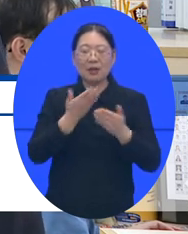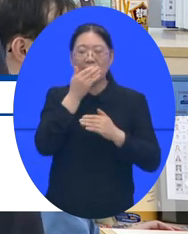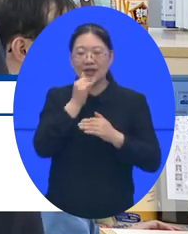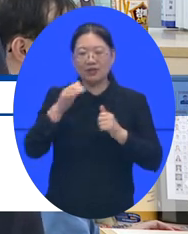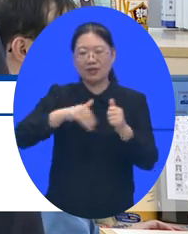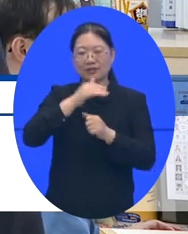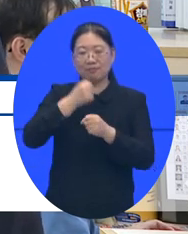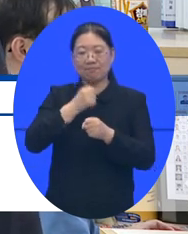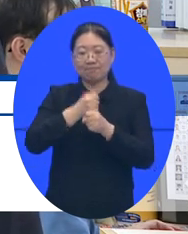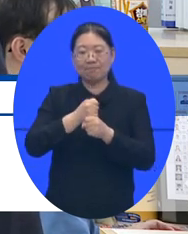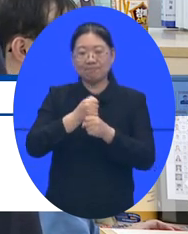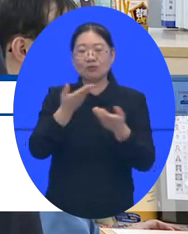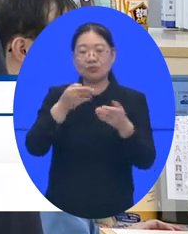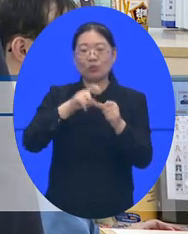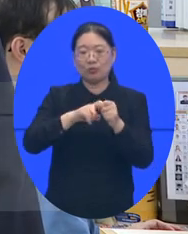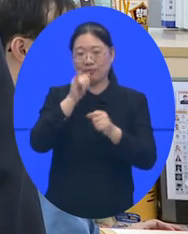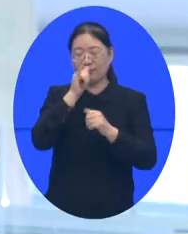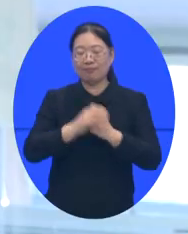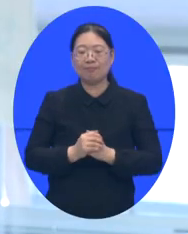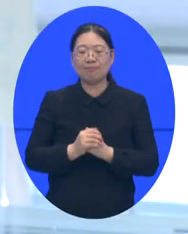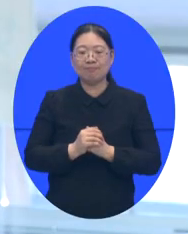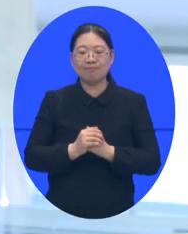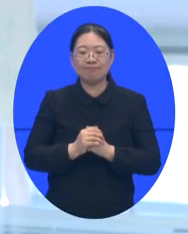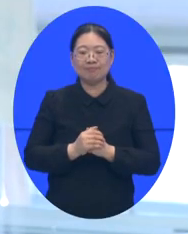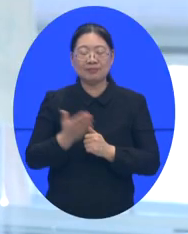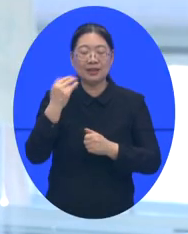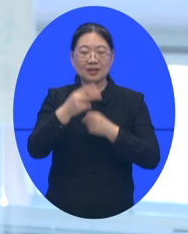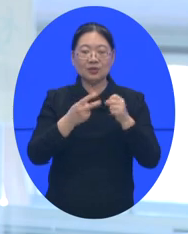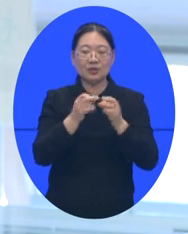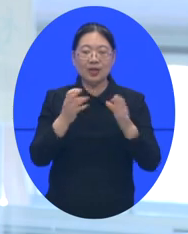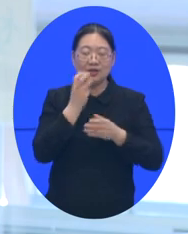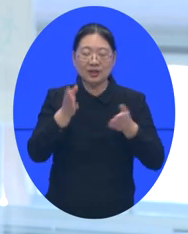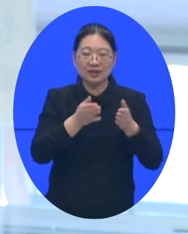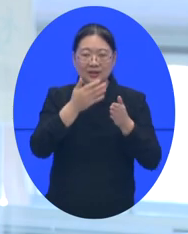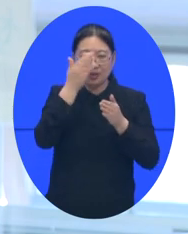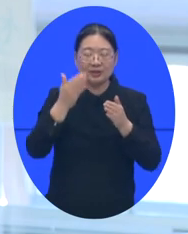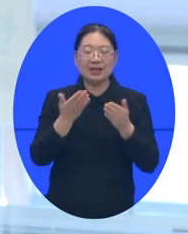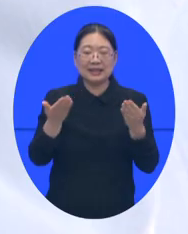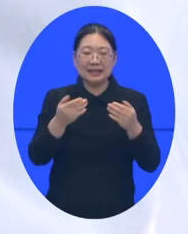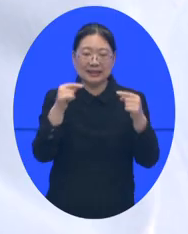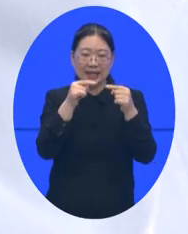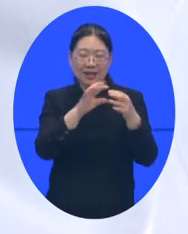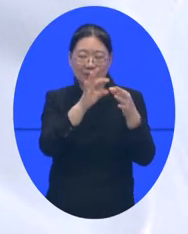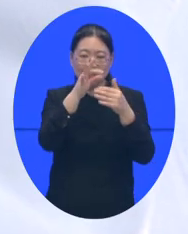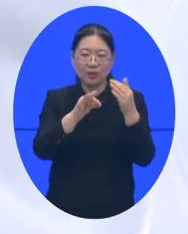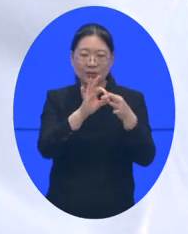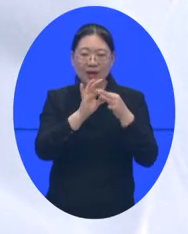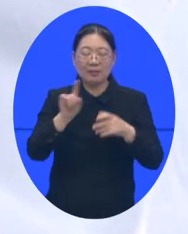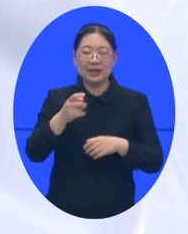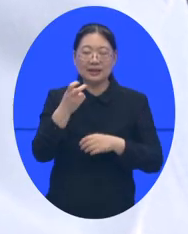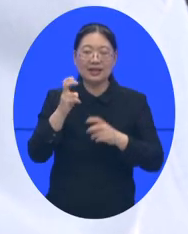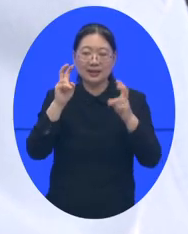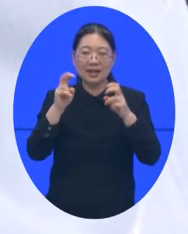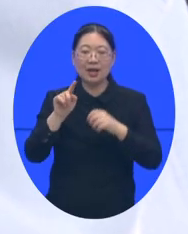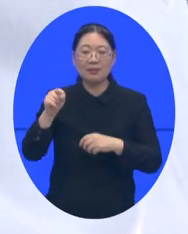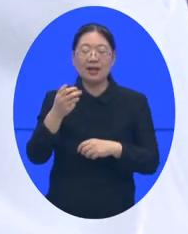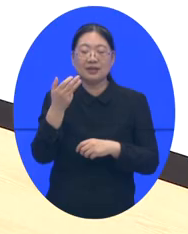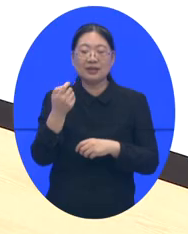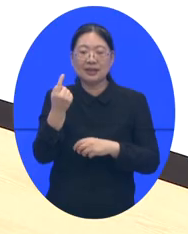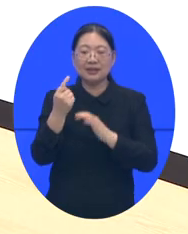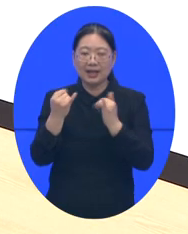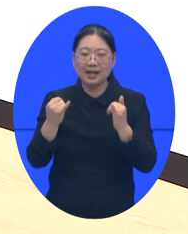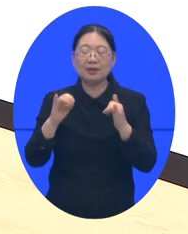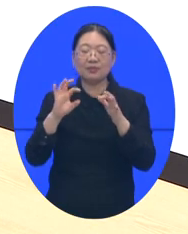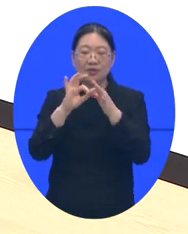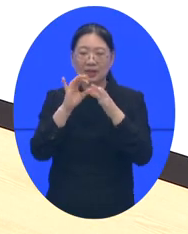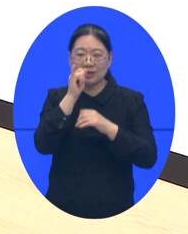근무할 수 있도록 하는 환경을 만들어주는 데 있고요. 지난 2년 동안 경기 청년 일자리 매치업을 통해 120개 사와 181명의